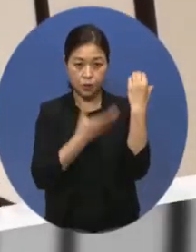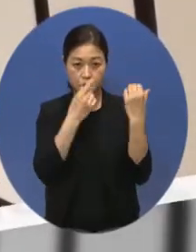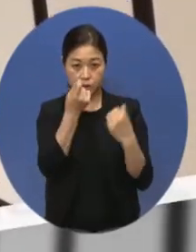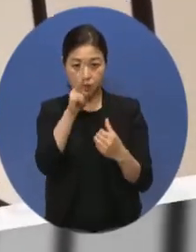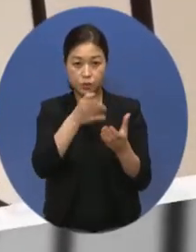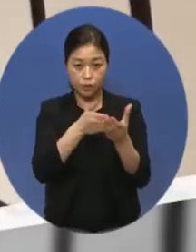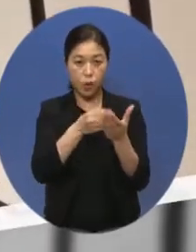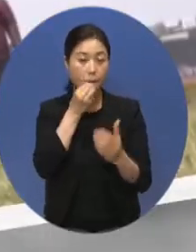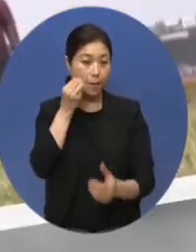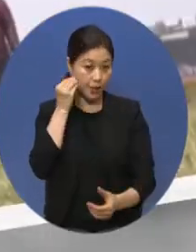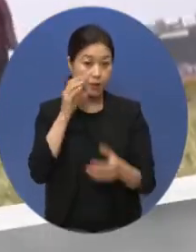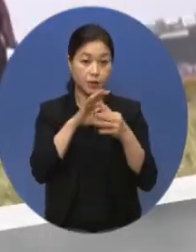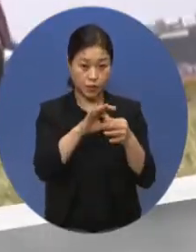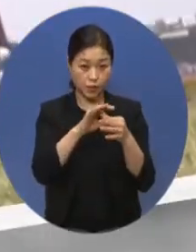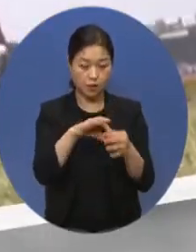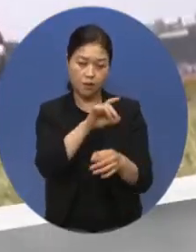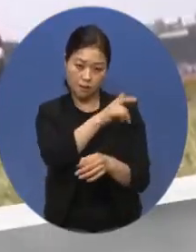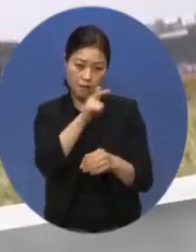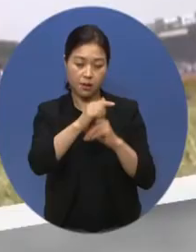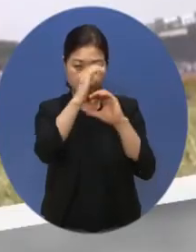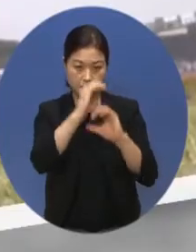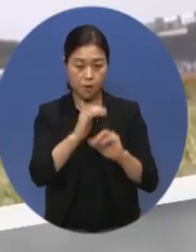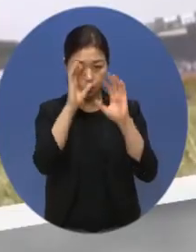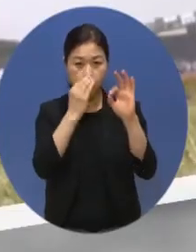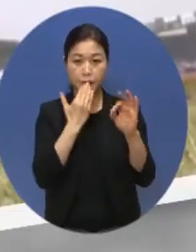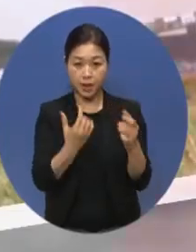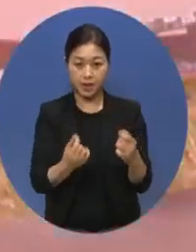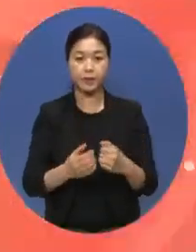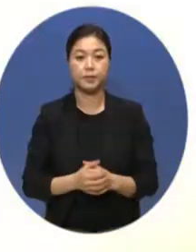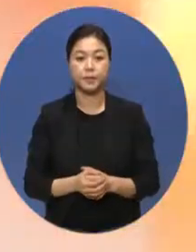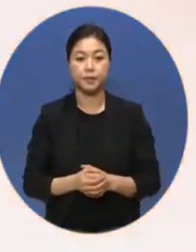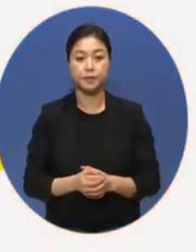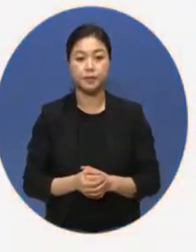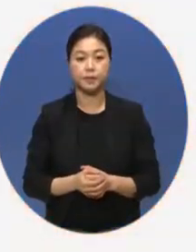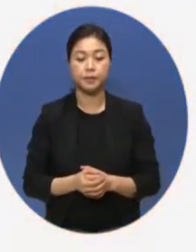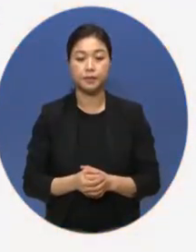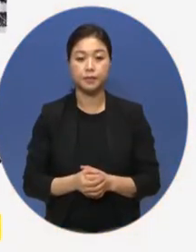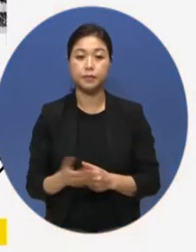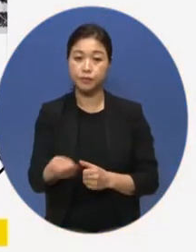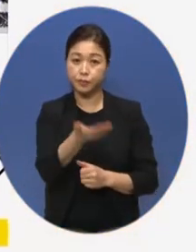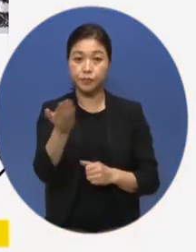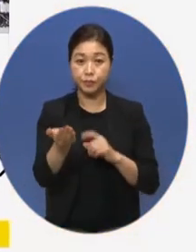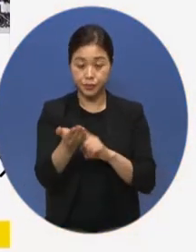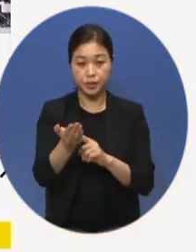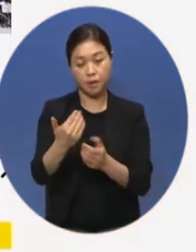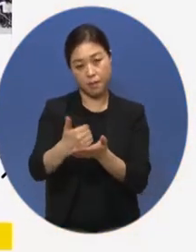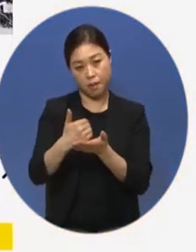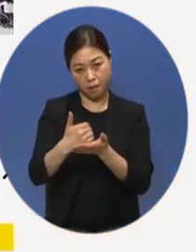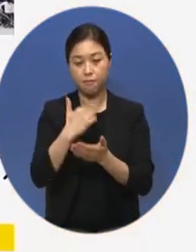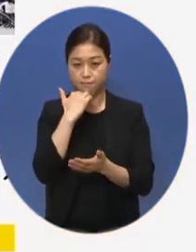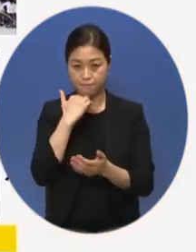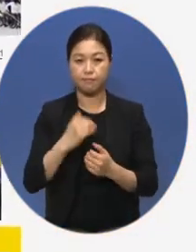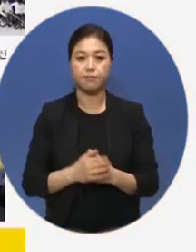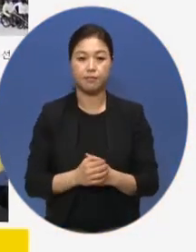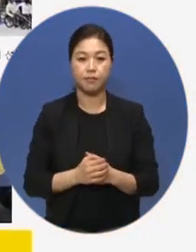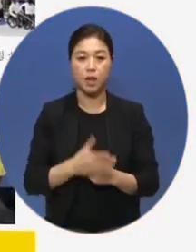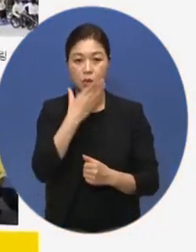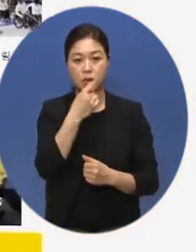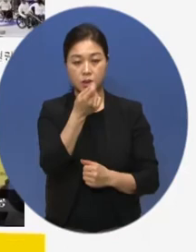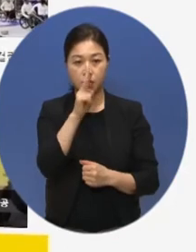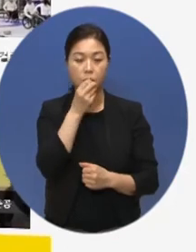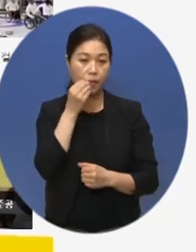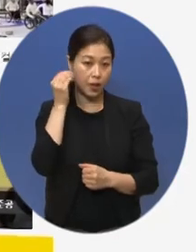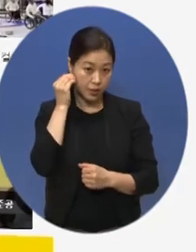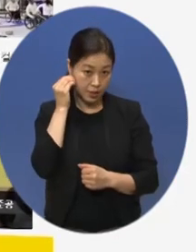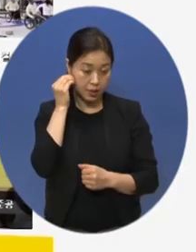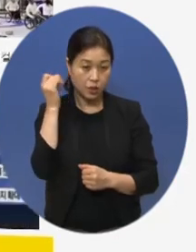웰페어뉴스 홈페이지를 통해 보다 다양한 소식을 접할 수 있습니다. 시청자 여러분의 제보를 기다립니다. 웰페어뉴스